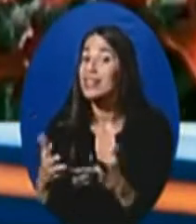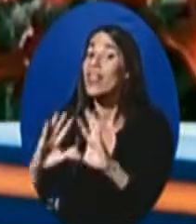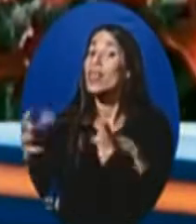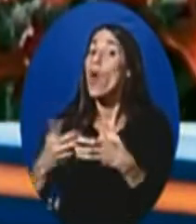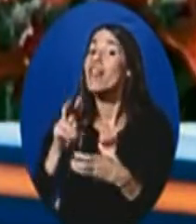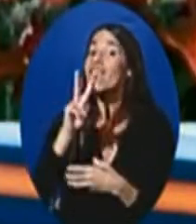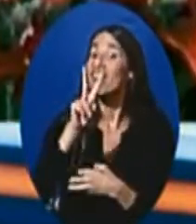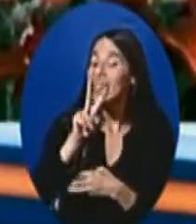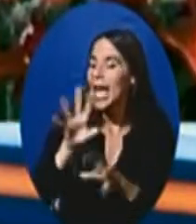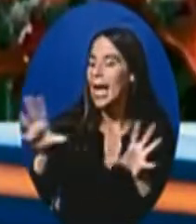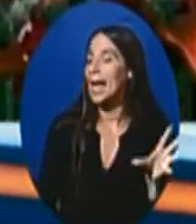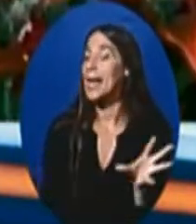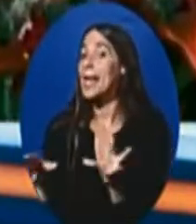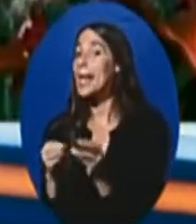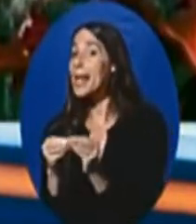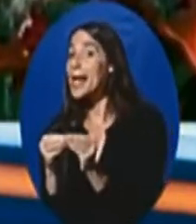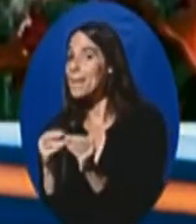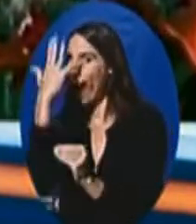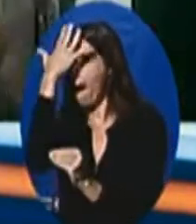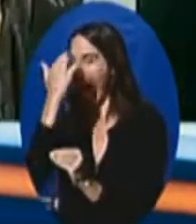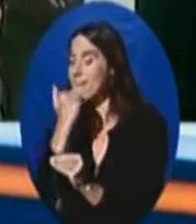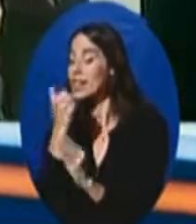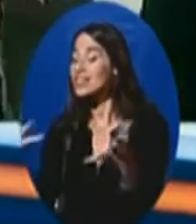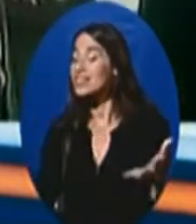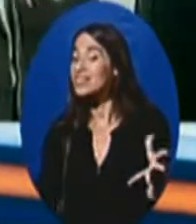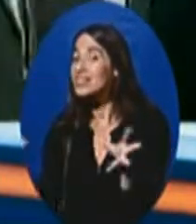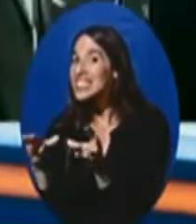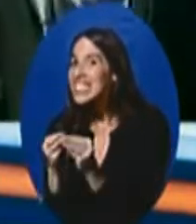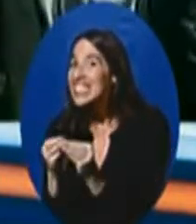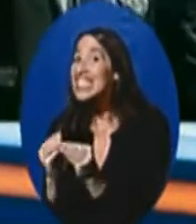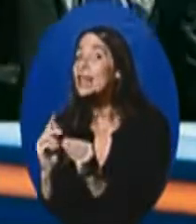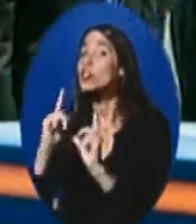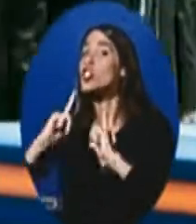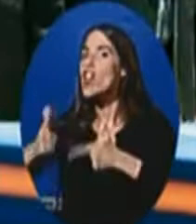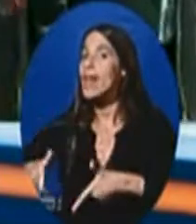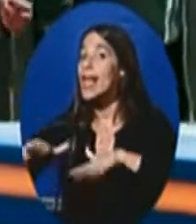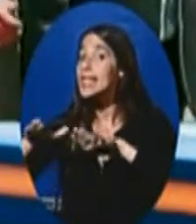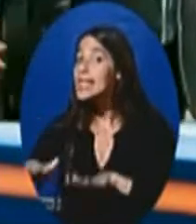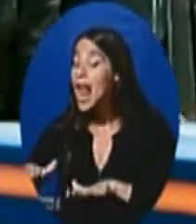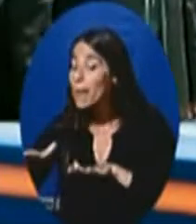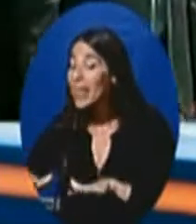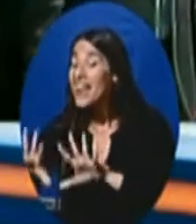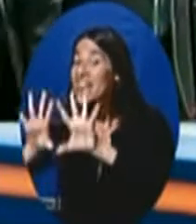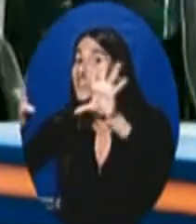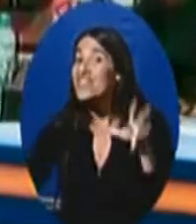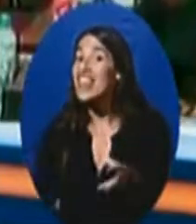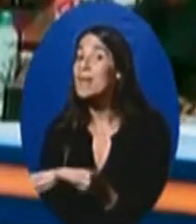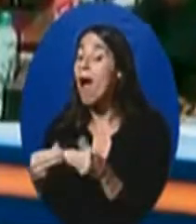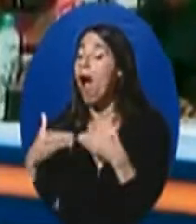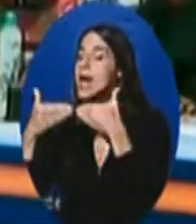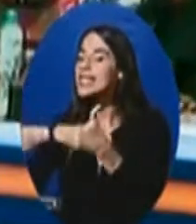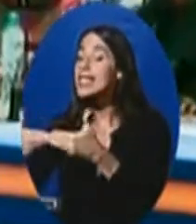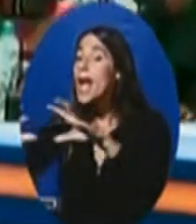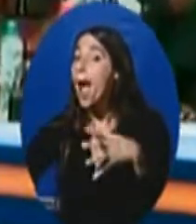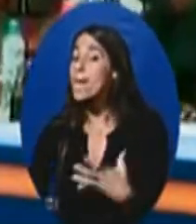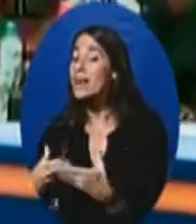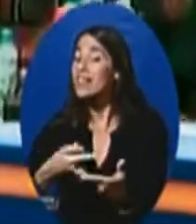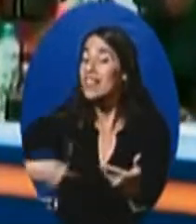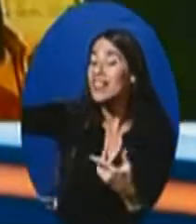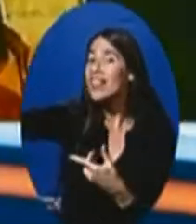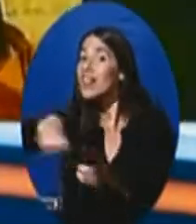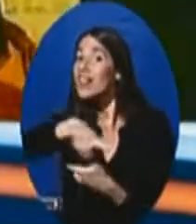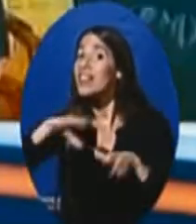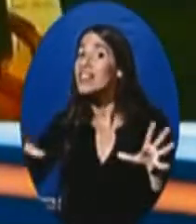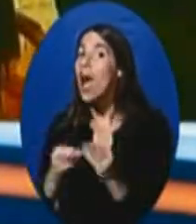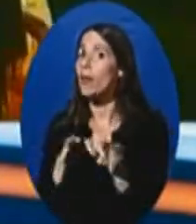הפתח תשב לצידה של תנועת החמאס, לצידה של תנועת הג'יהאד האסלאמי, לצידה של תנועת החזית העממית, ויחד הם יהיו